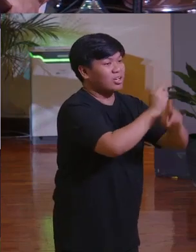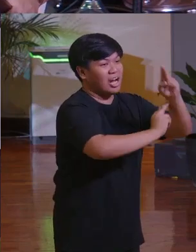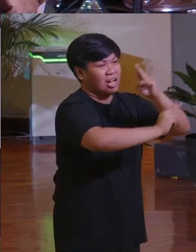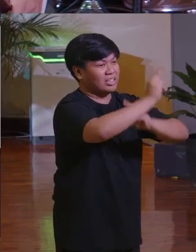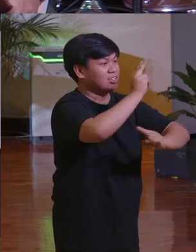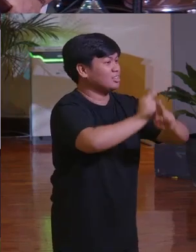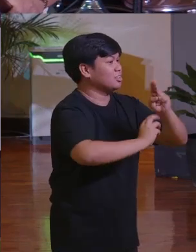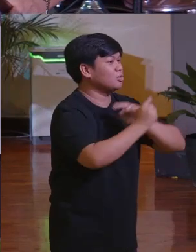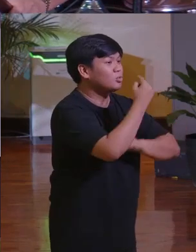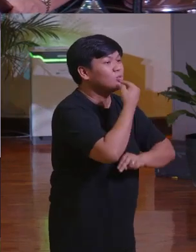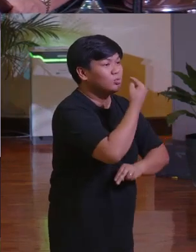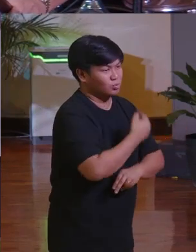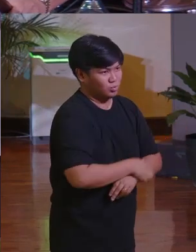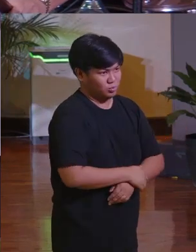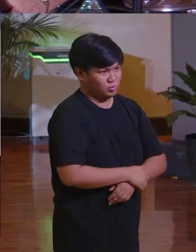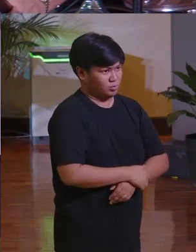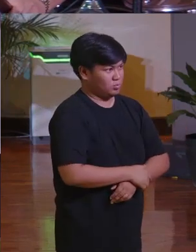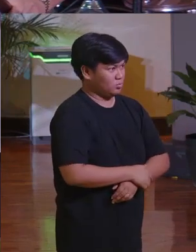Hindi ba ako?